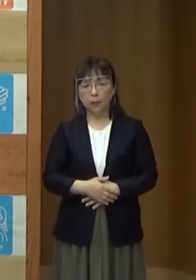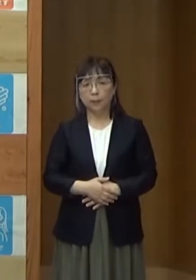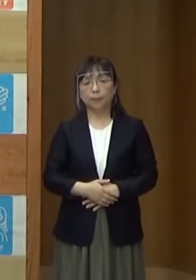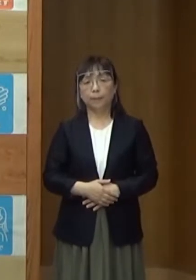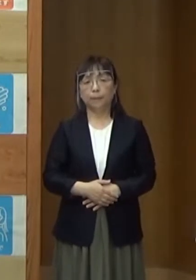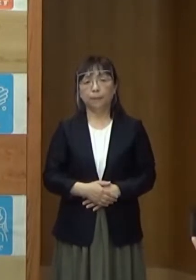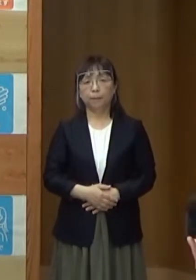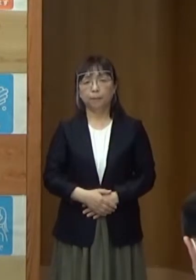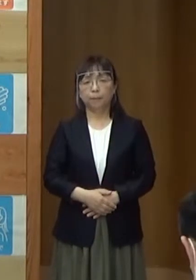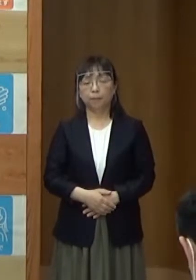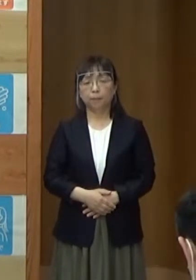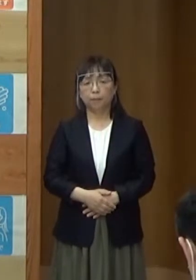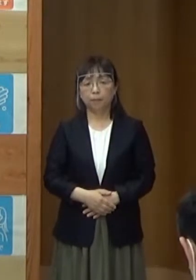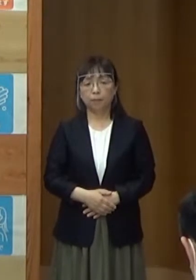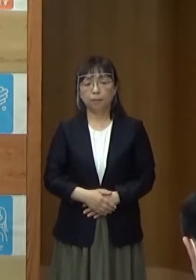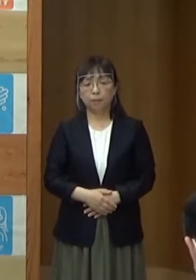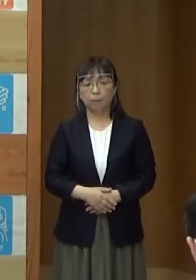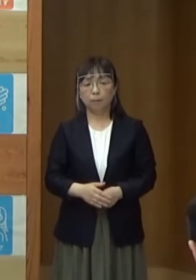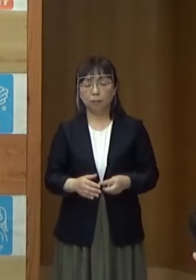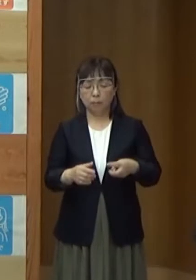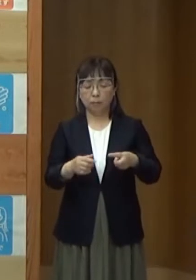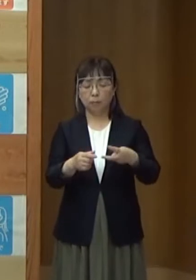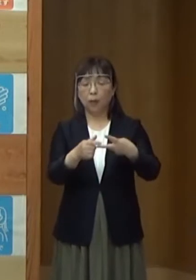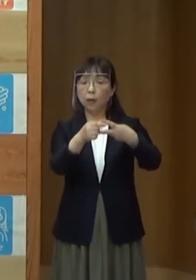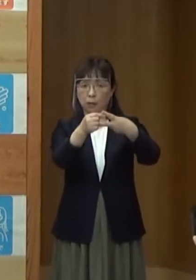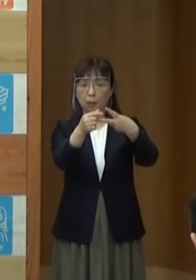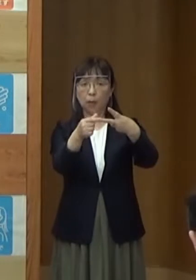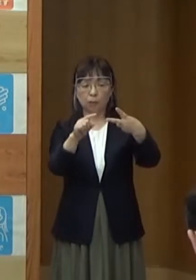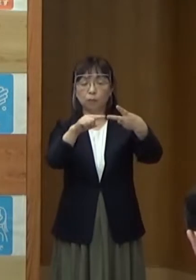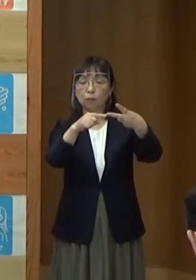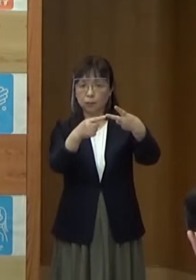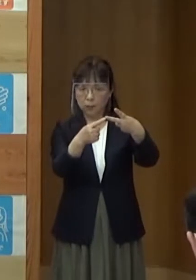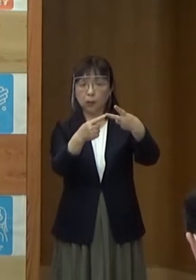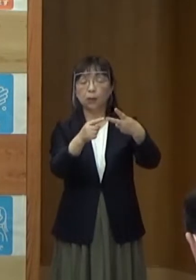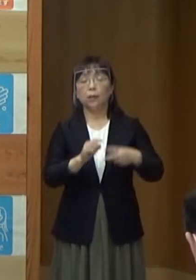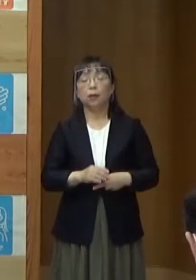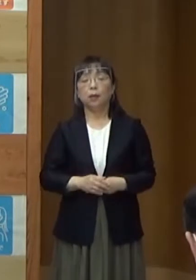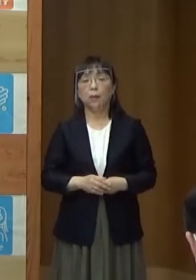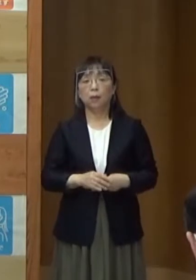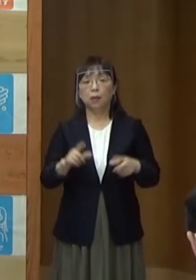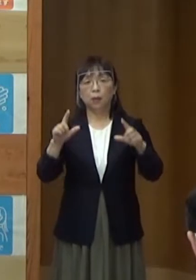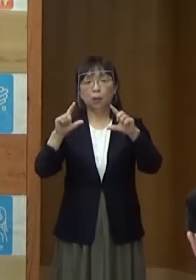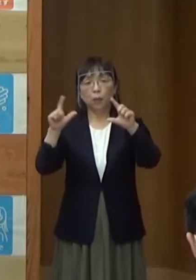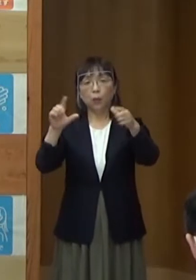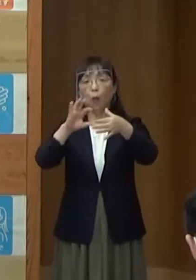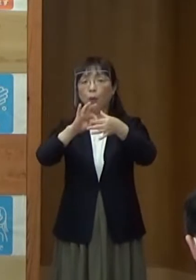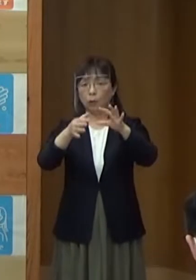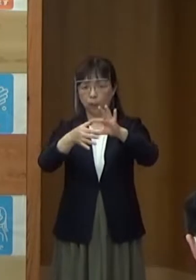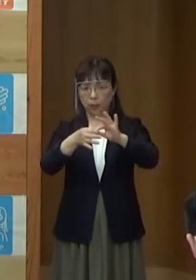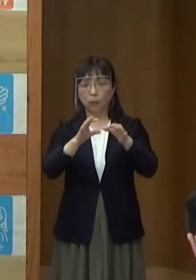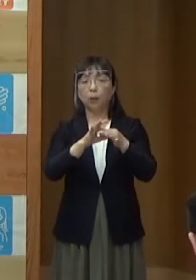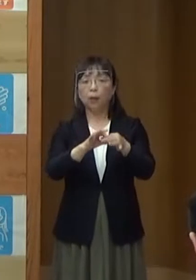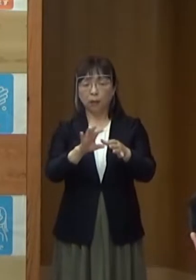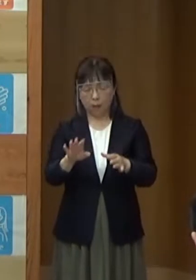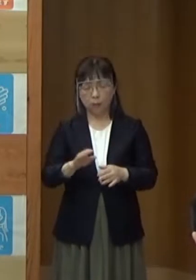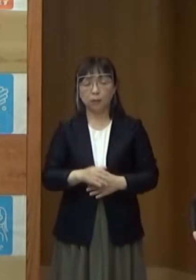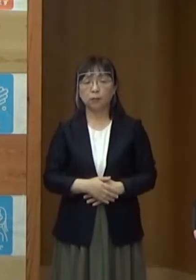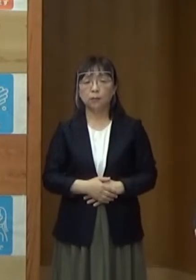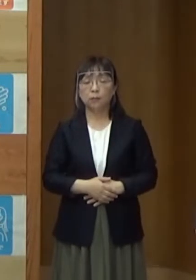。これがまず1点目でございます。2点目がですね、東京オリンピックの関係です